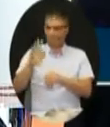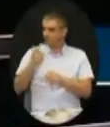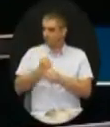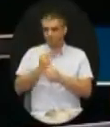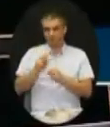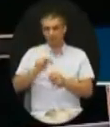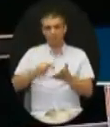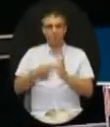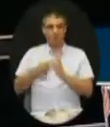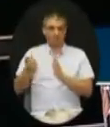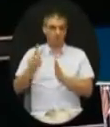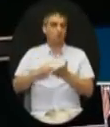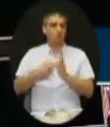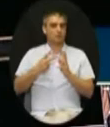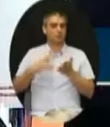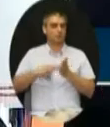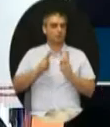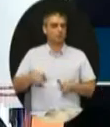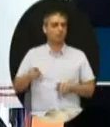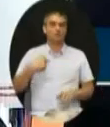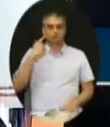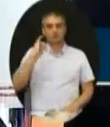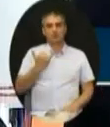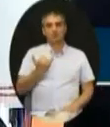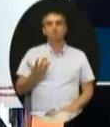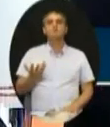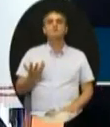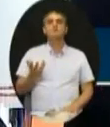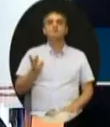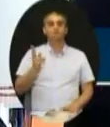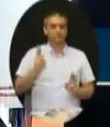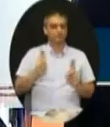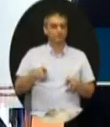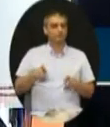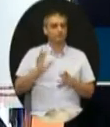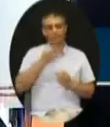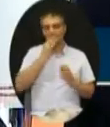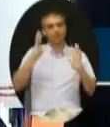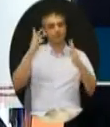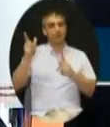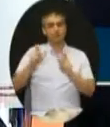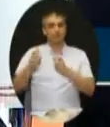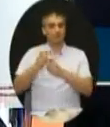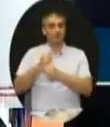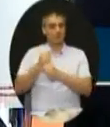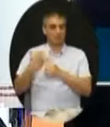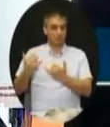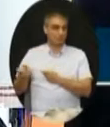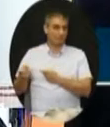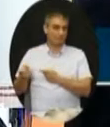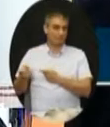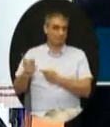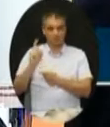פה עניין פוליטי. אז יש פה עניין פוליטי מובהק, ואני חושבת שכן, אז יש באמת לשבח את אנשי הלרבו שעכשיו,